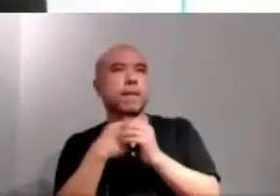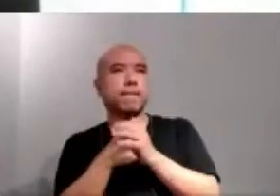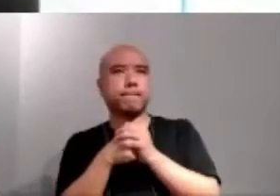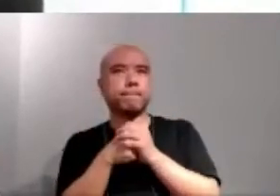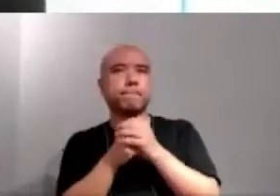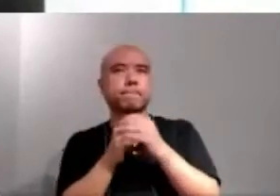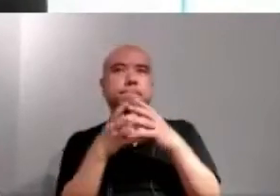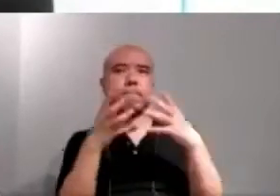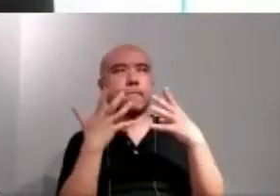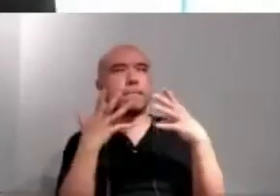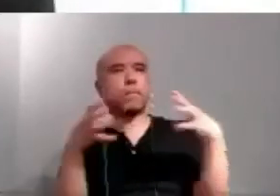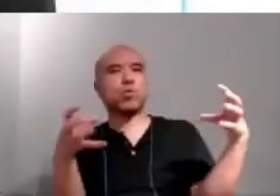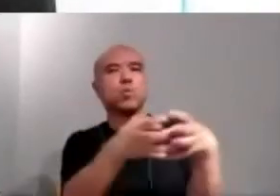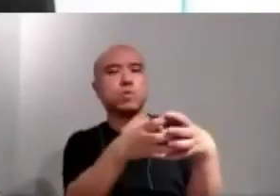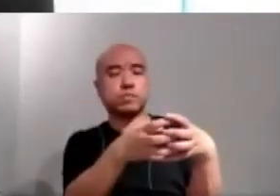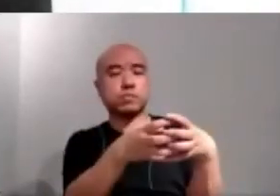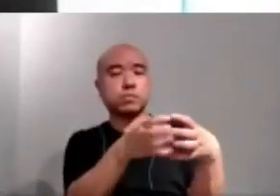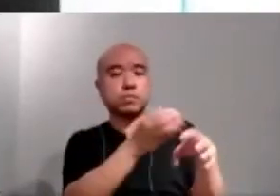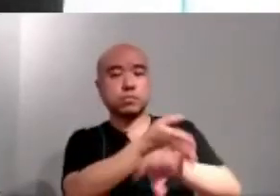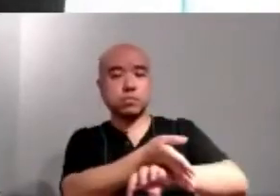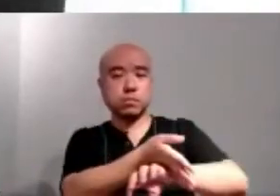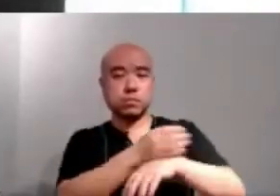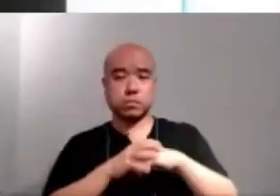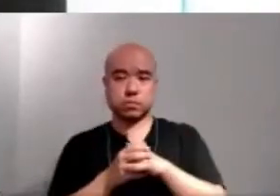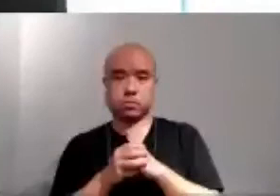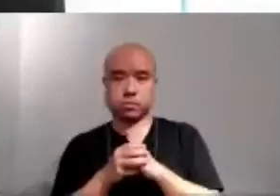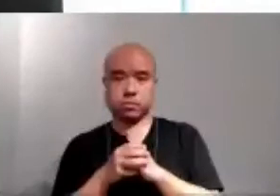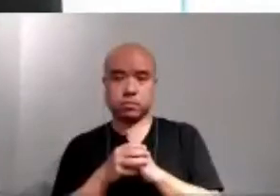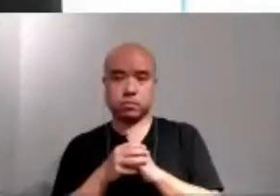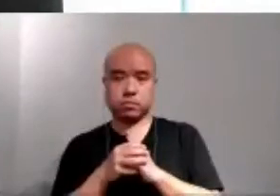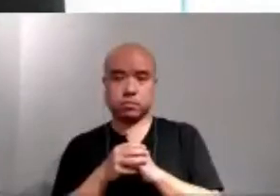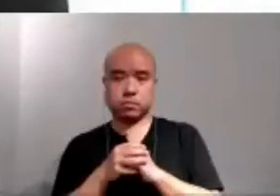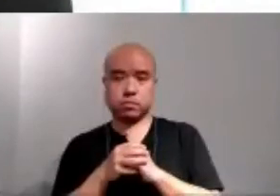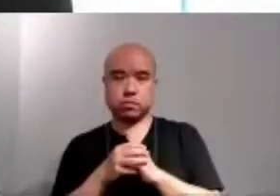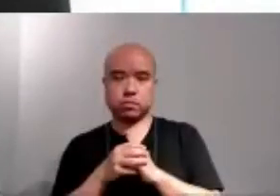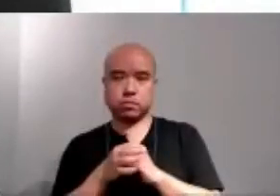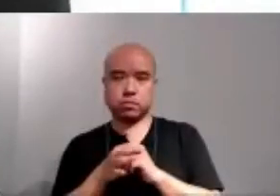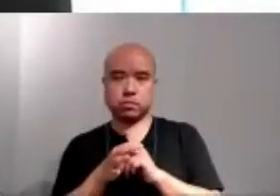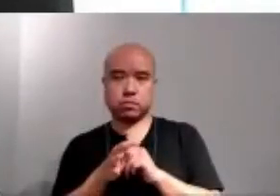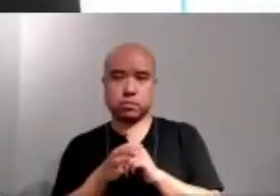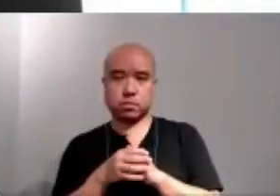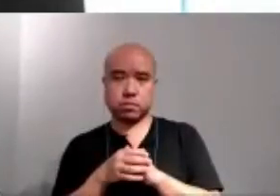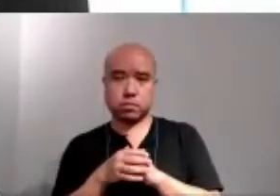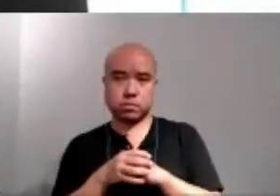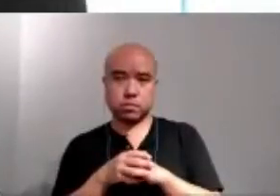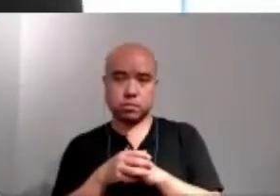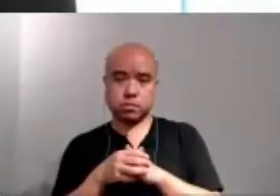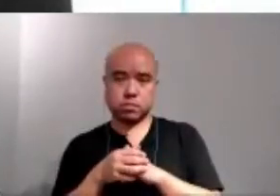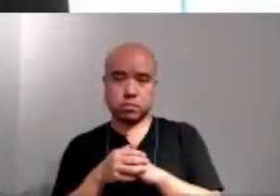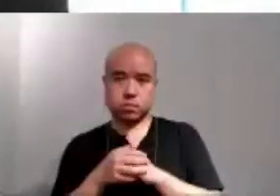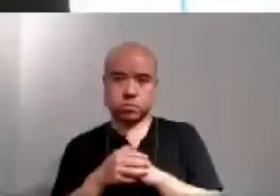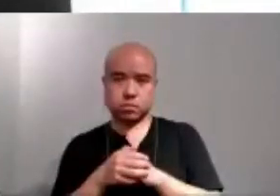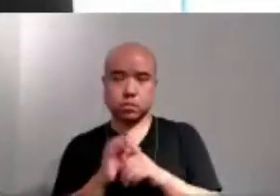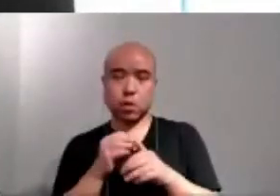会。而我们这个 project 最特别的地方就是我们有一个订购计划， 我哋呢个订购计划咧系会为期三个